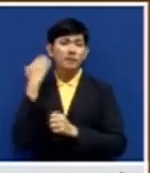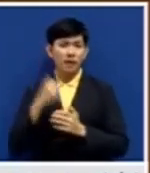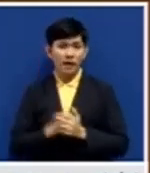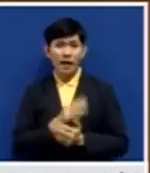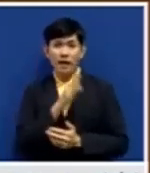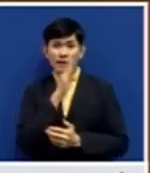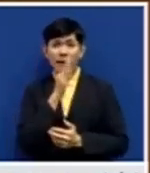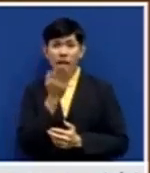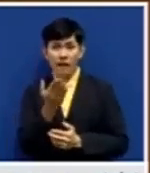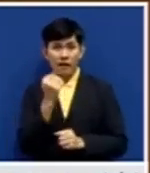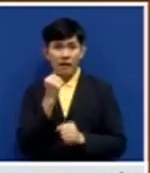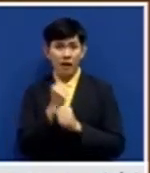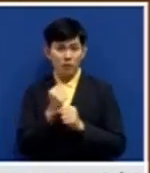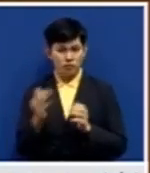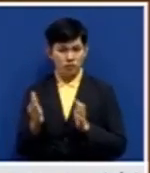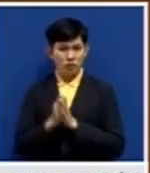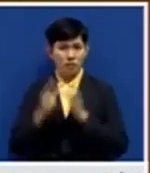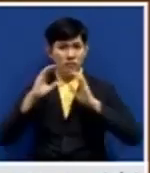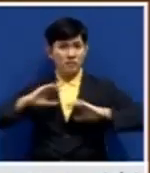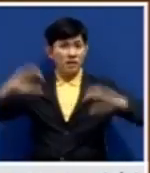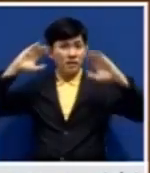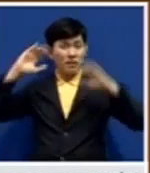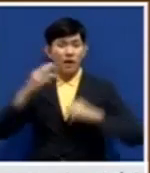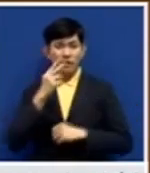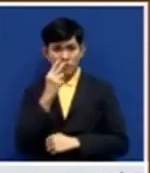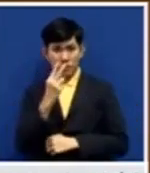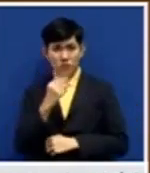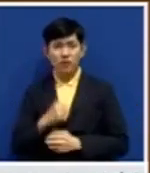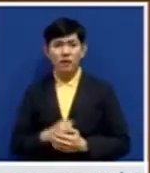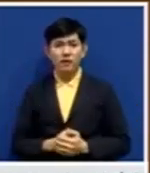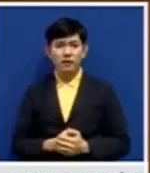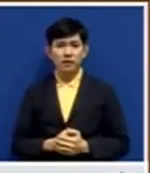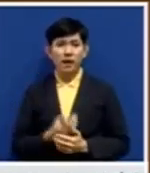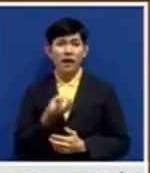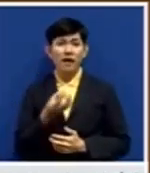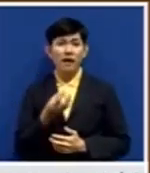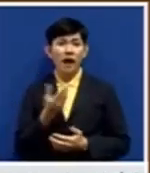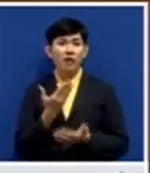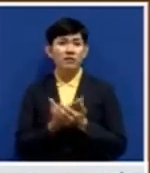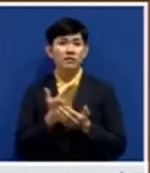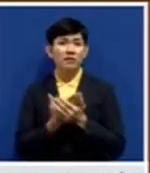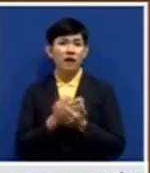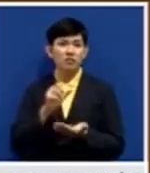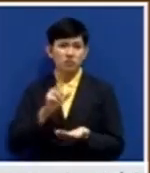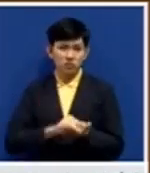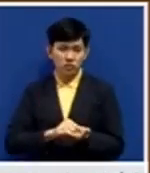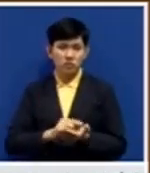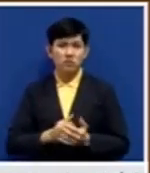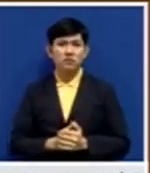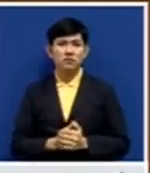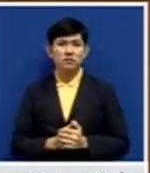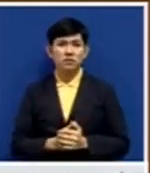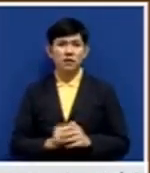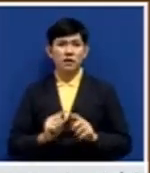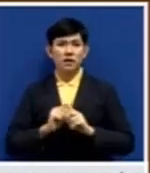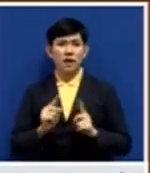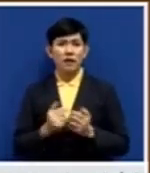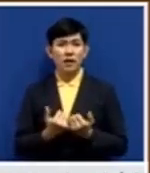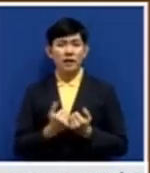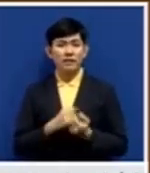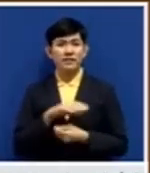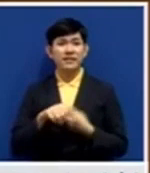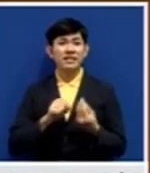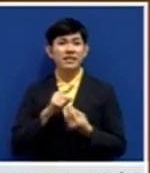าท่านเป็นทำกับรัฐบาลสักหน่อยหนึ่งข้าวราคาก็ตกต่ำสินค้าเกษตรทั่วโลกตกต่ำ